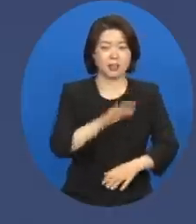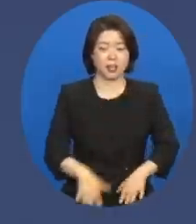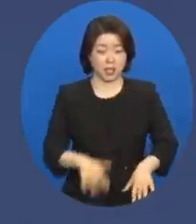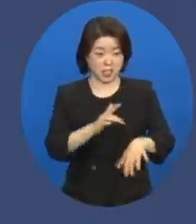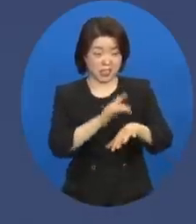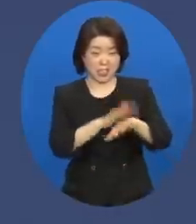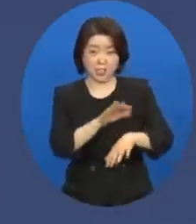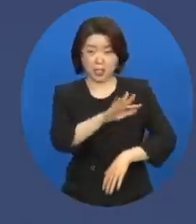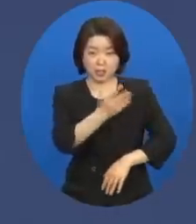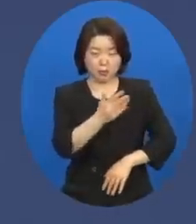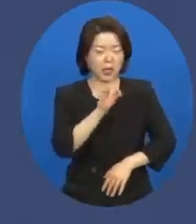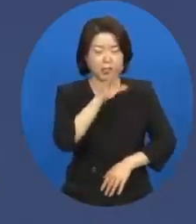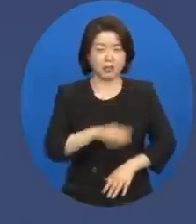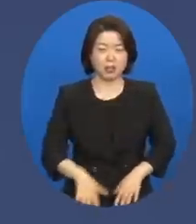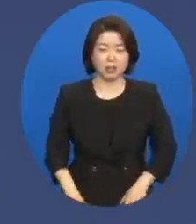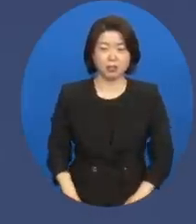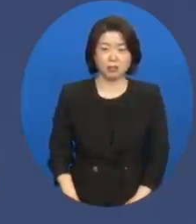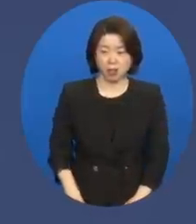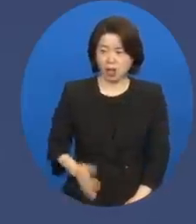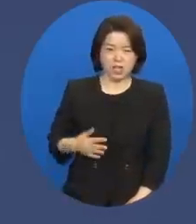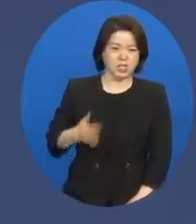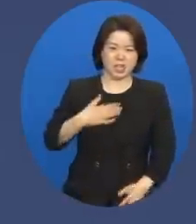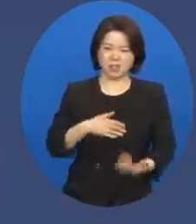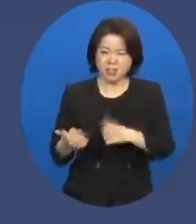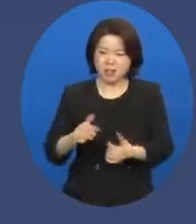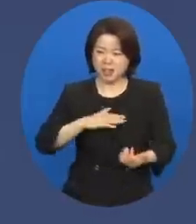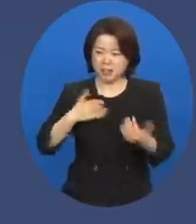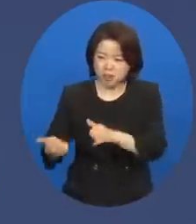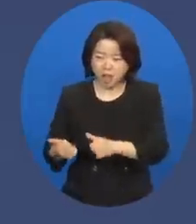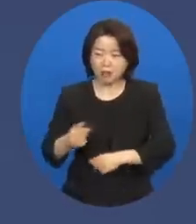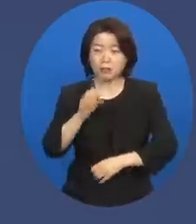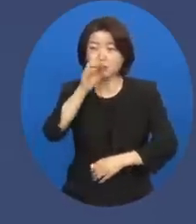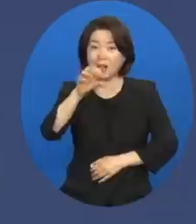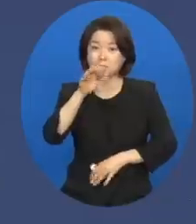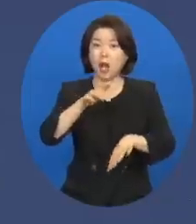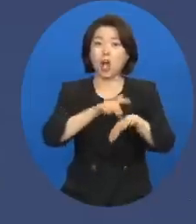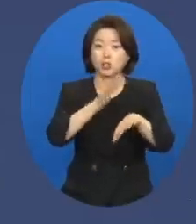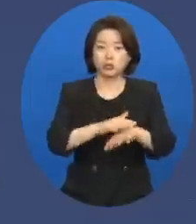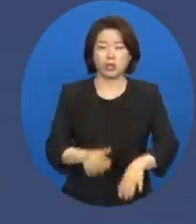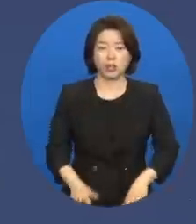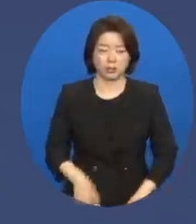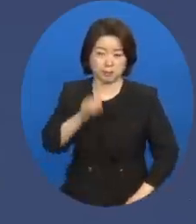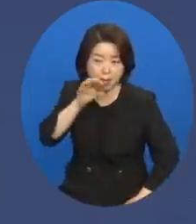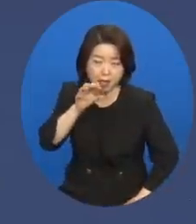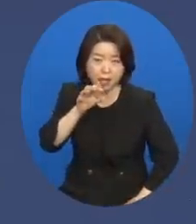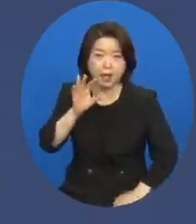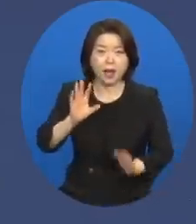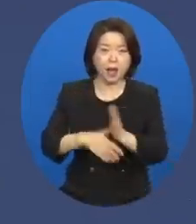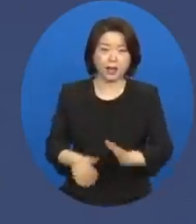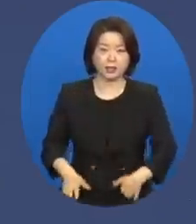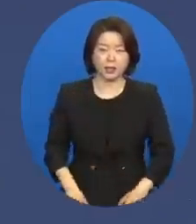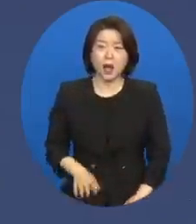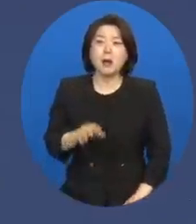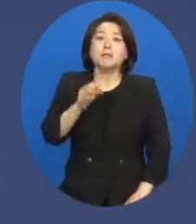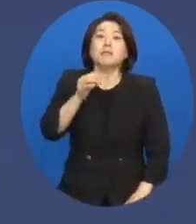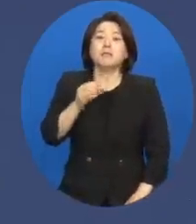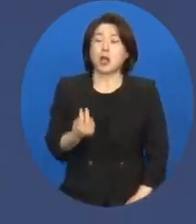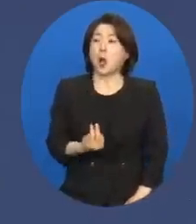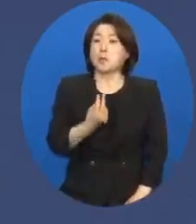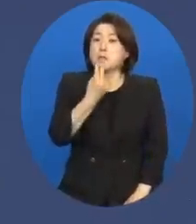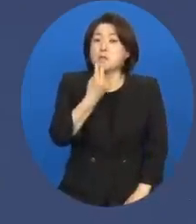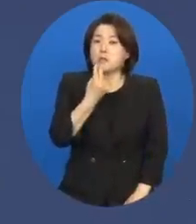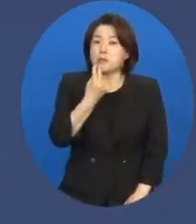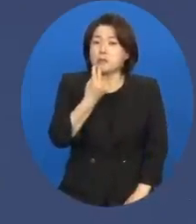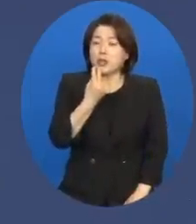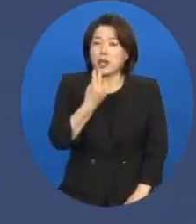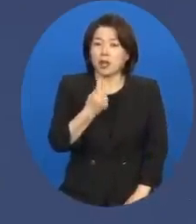붙어가지고. 해. 걸핏하면 죽겠네. 내가 벌써 튀어나오는 거야. 그래서 튀어나올 때 한 호흡만, 한 호흡만